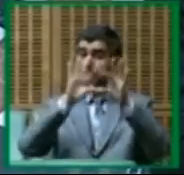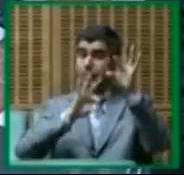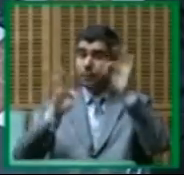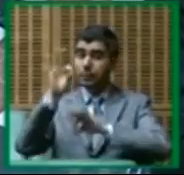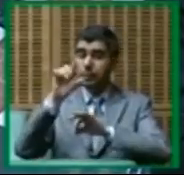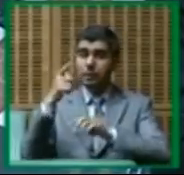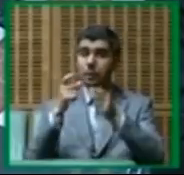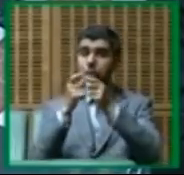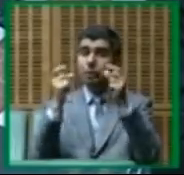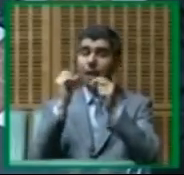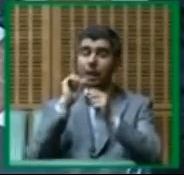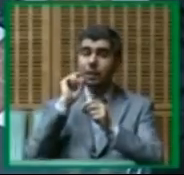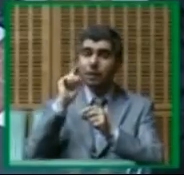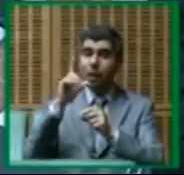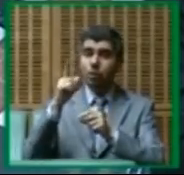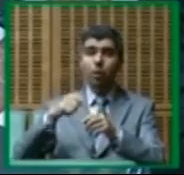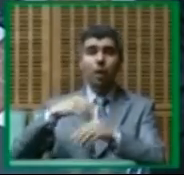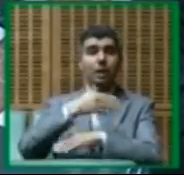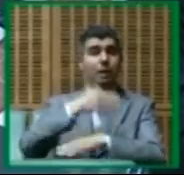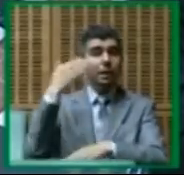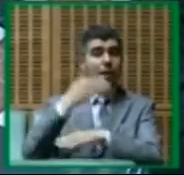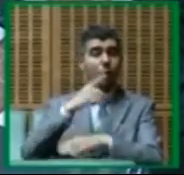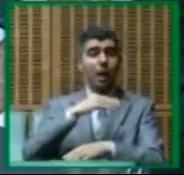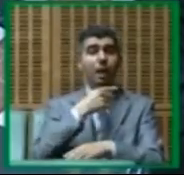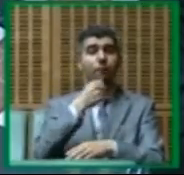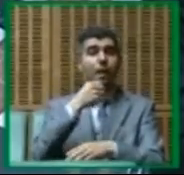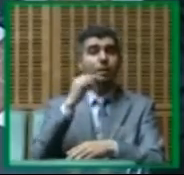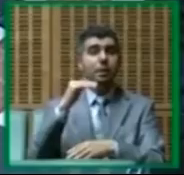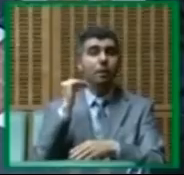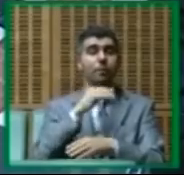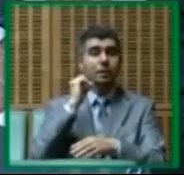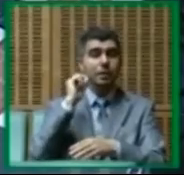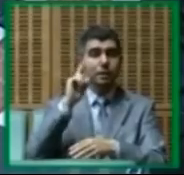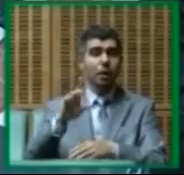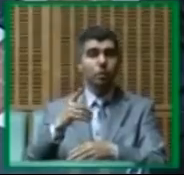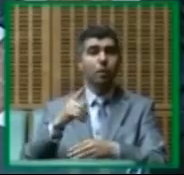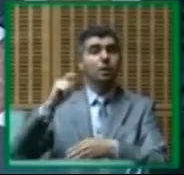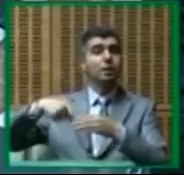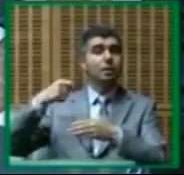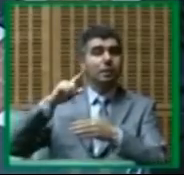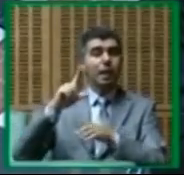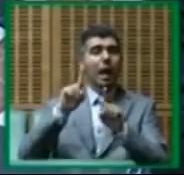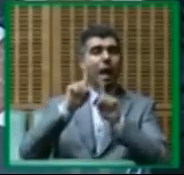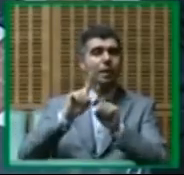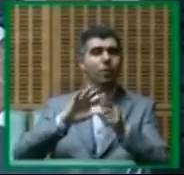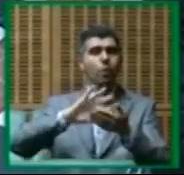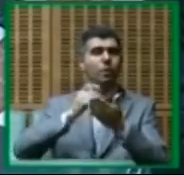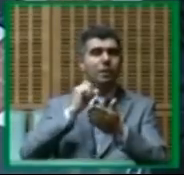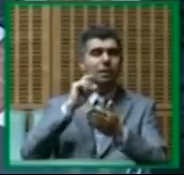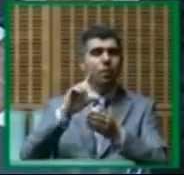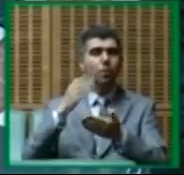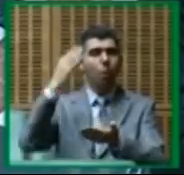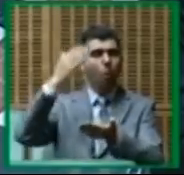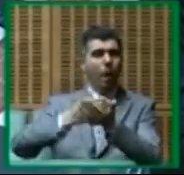على خدمات جبائية وجمركية أكثر سلاسة. عاشرا إلغاء فوائد التأخير. 11 تأطير الحج لدى الغير وكنتم